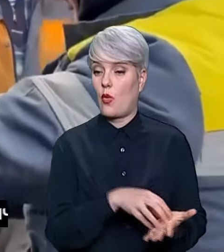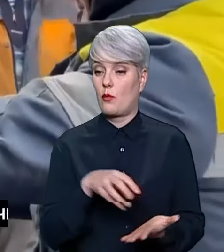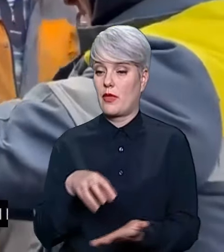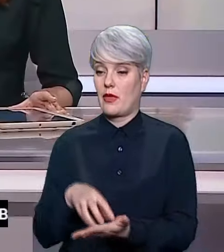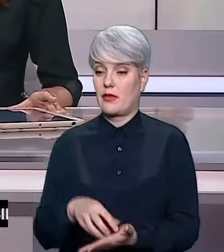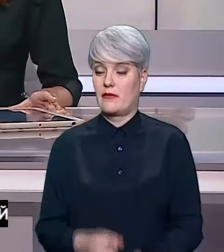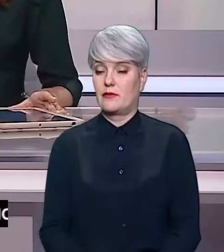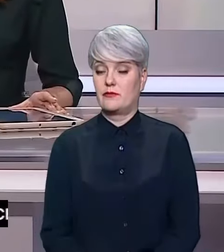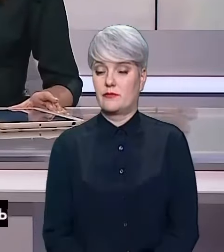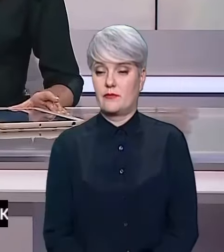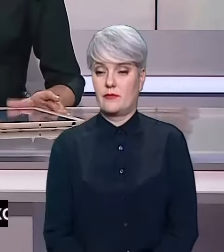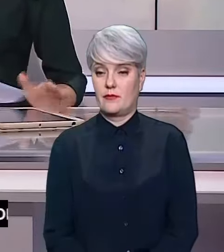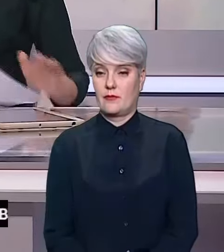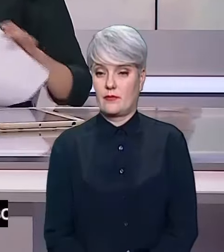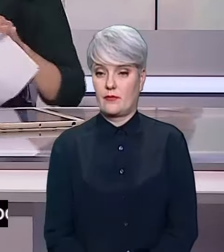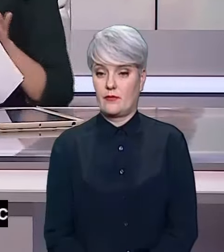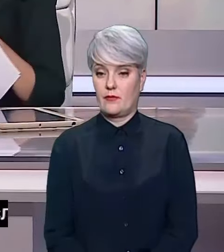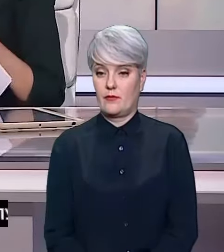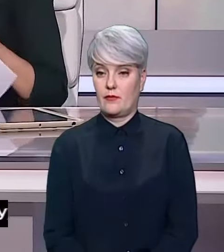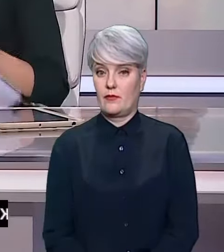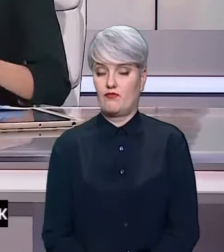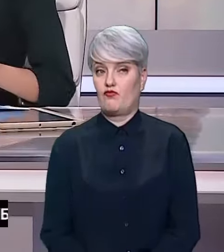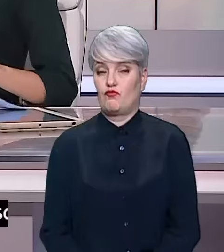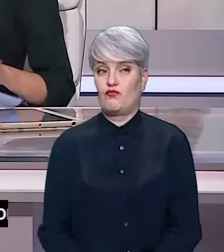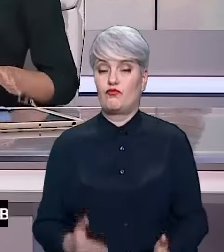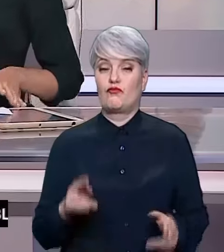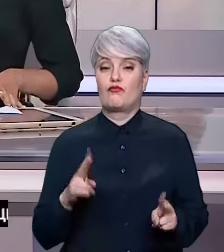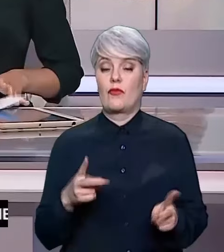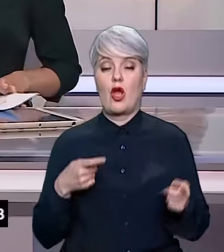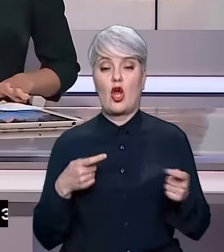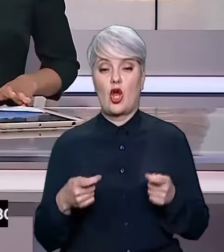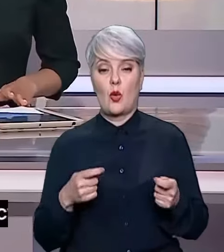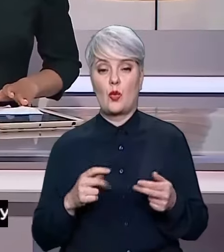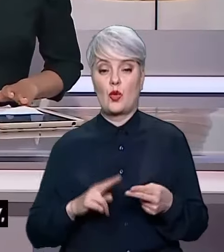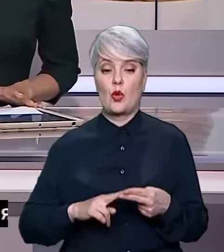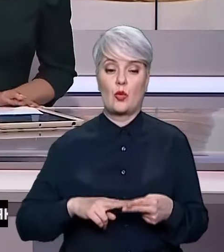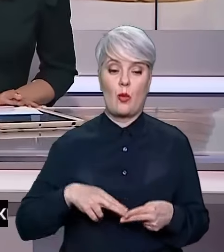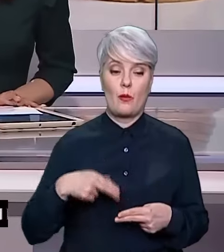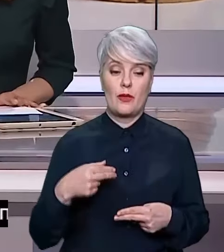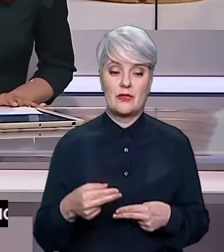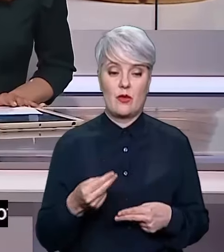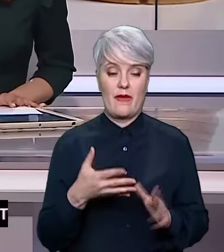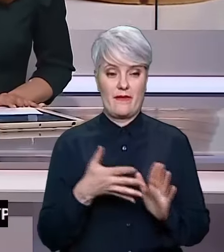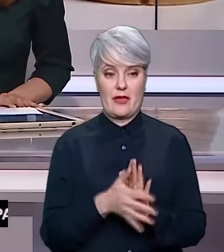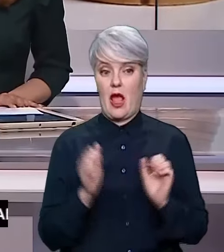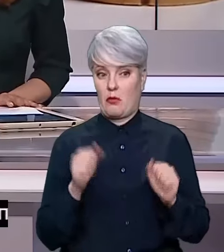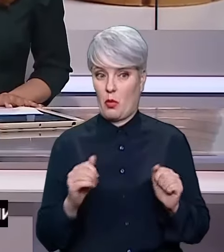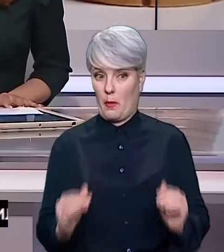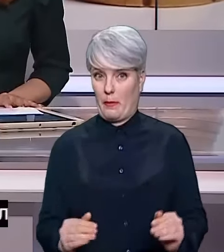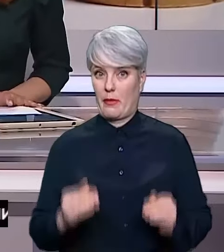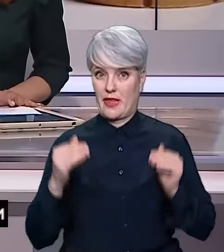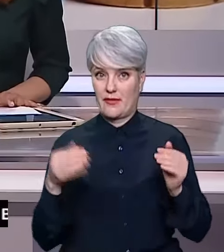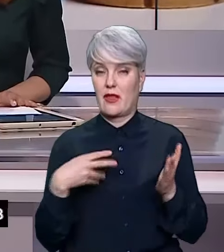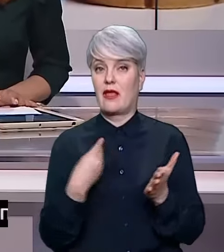міністр. Отож, що доведеться уряду компенсувати витрати на ремонт енергосистеми за рахунок підвищення тарифів